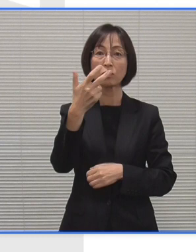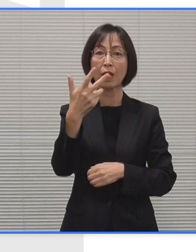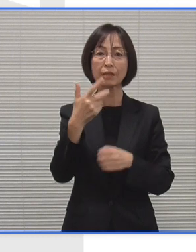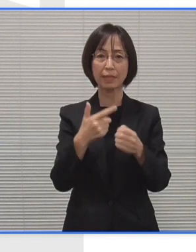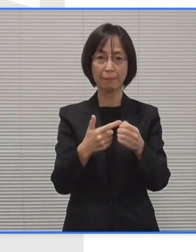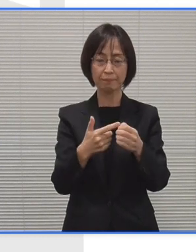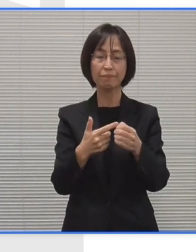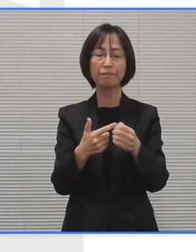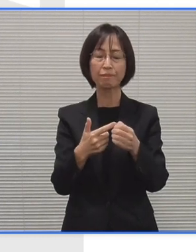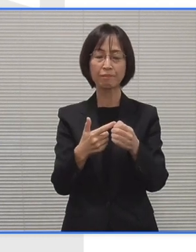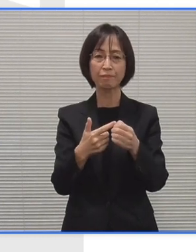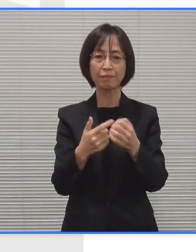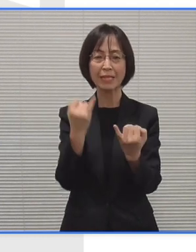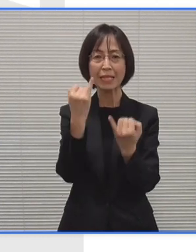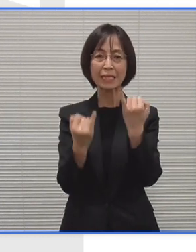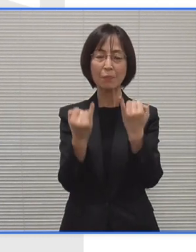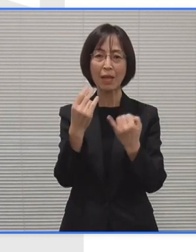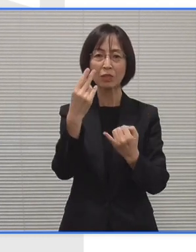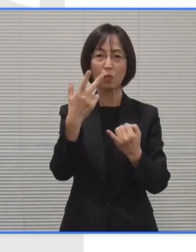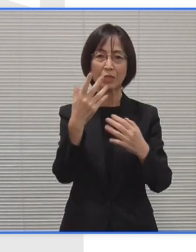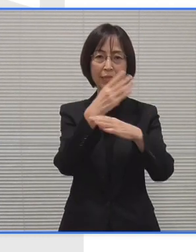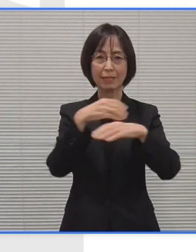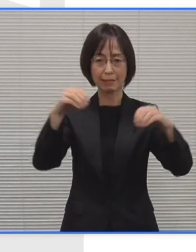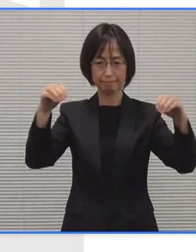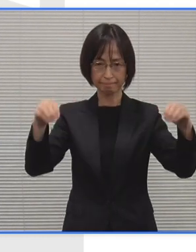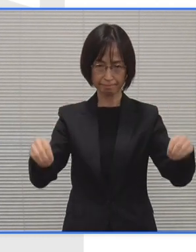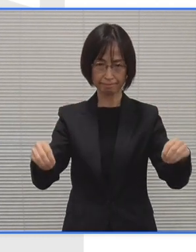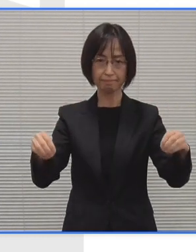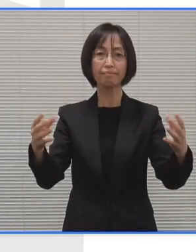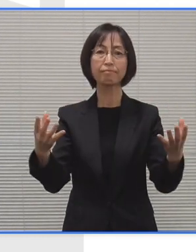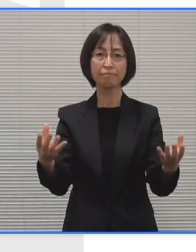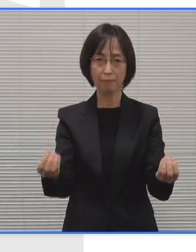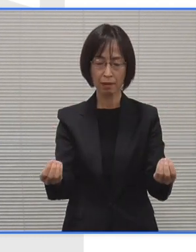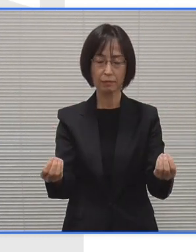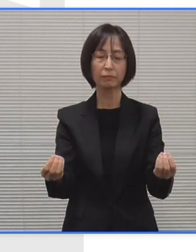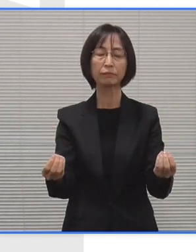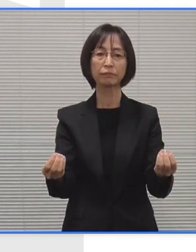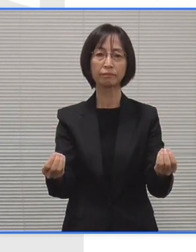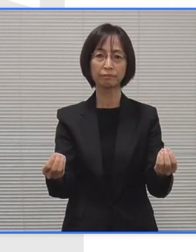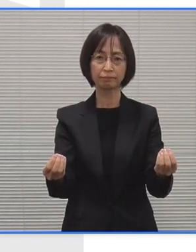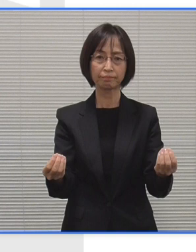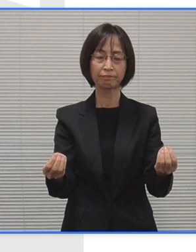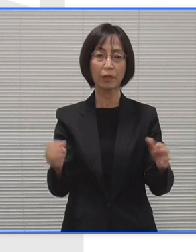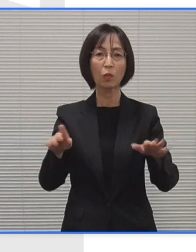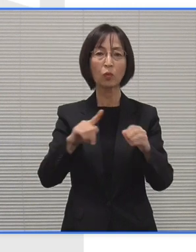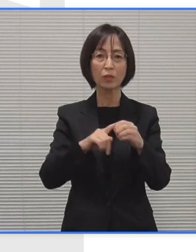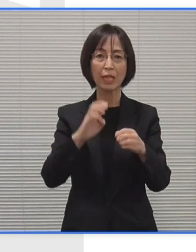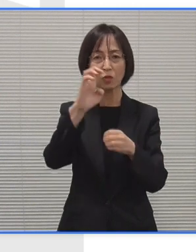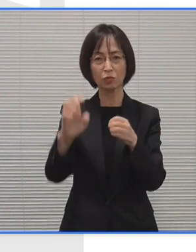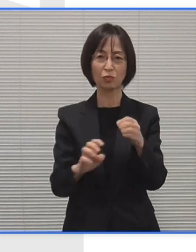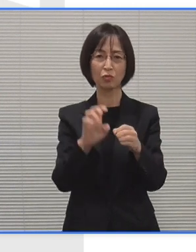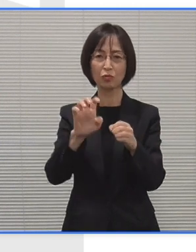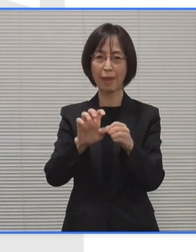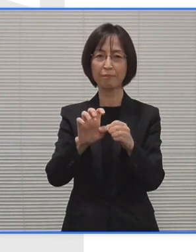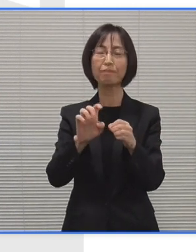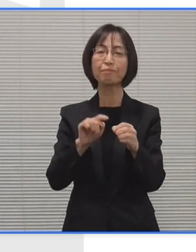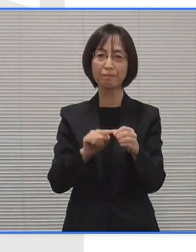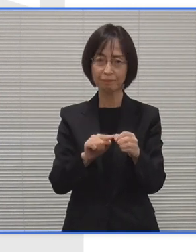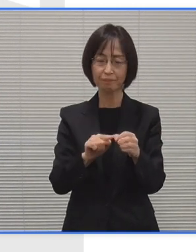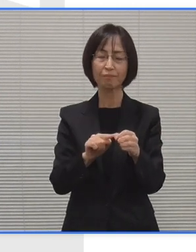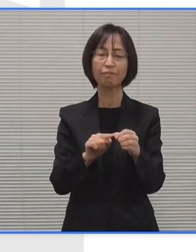年に姉妹都市連携提携を締結をしました。今年で40周年になります